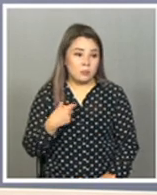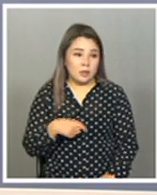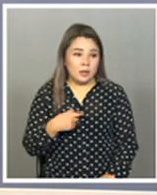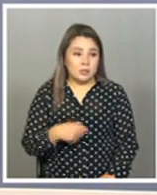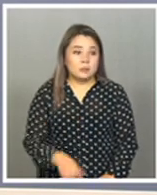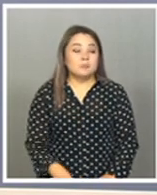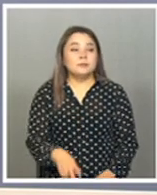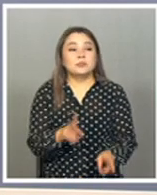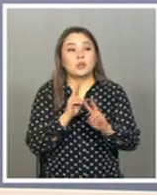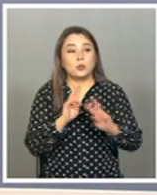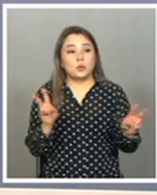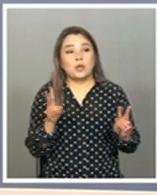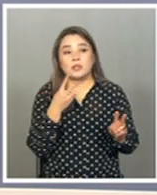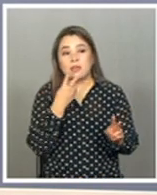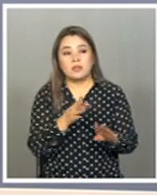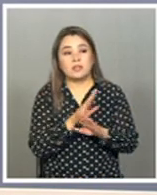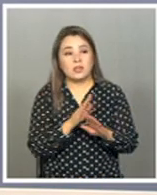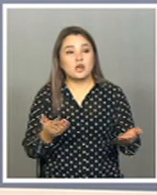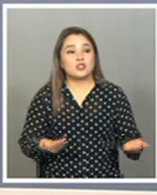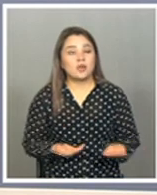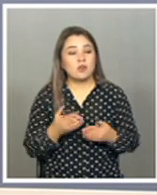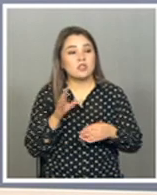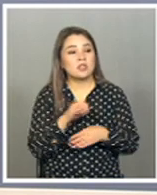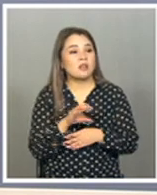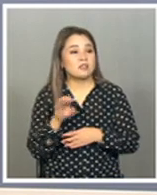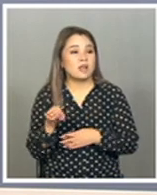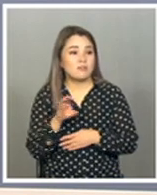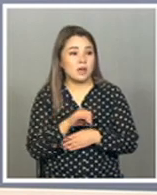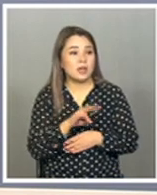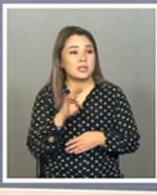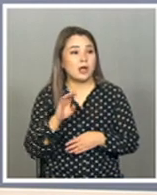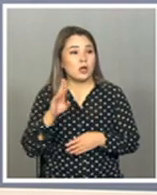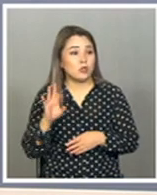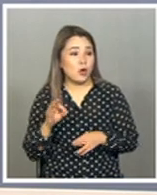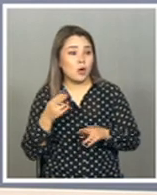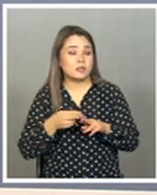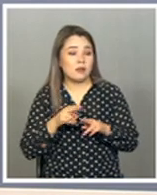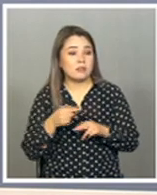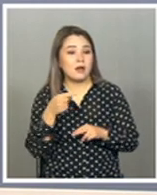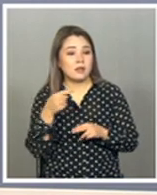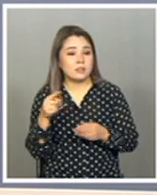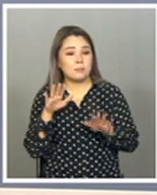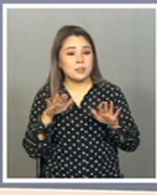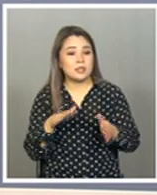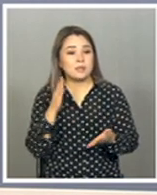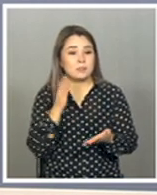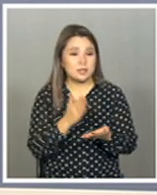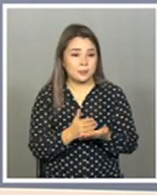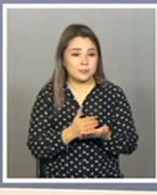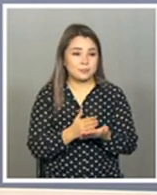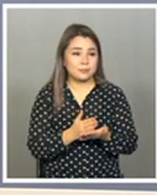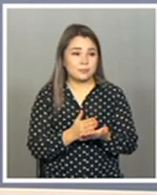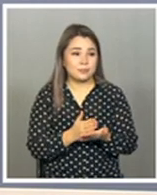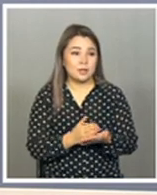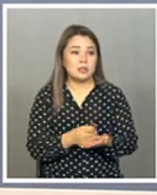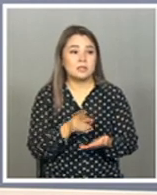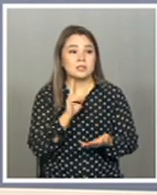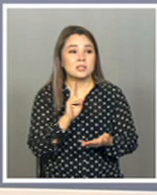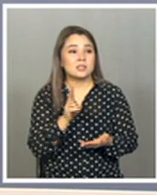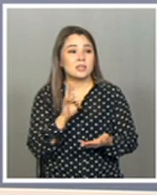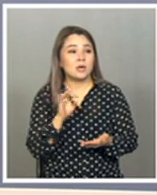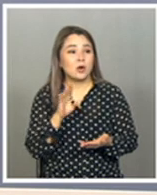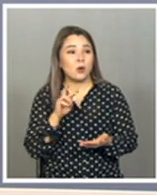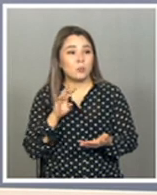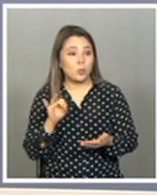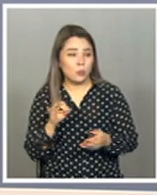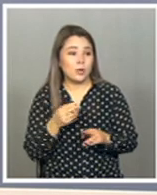Никто не видел живого динозавра. Никто – это отрицательное местоимение. Никому не нравится